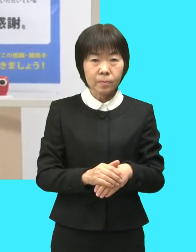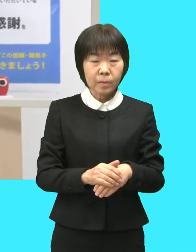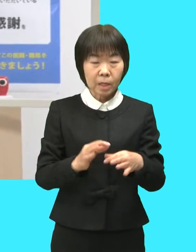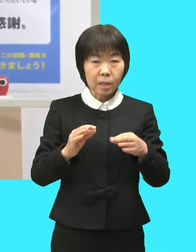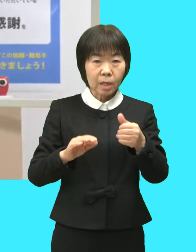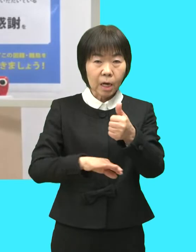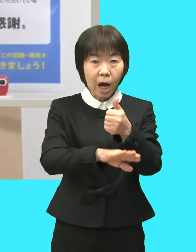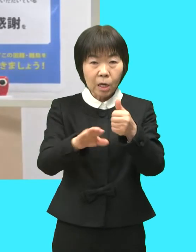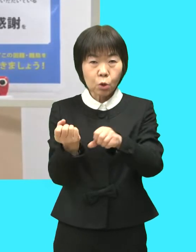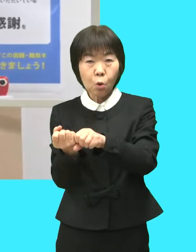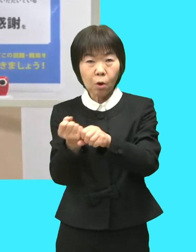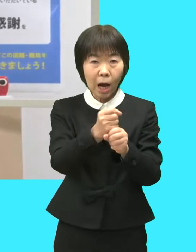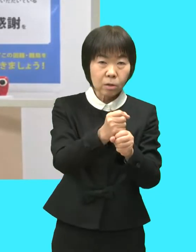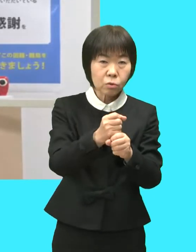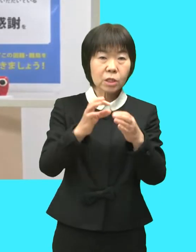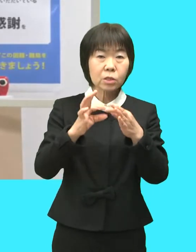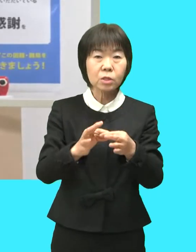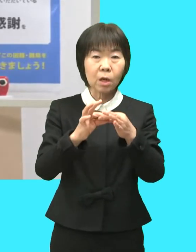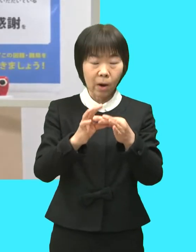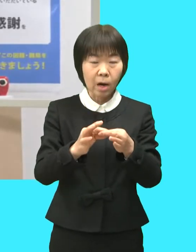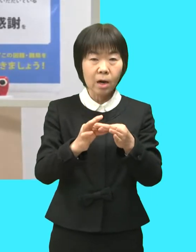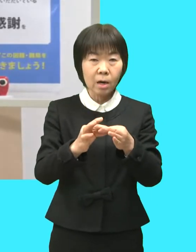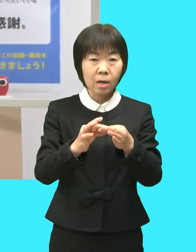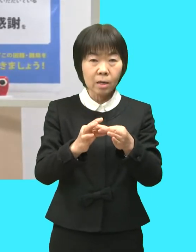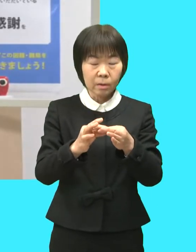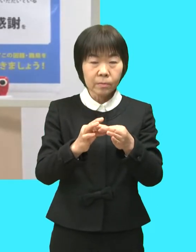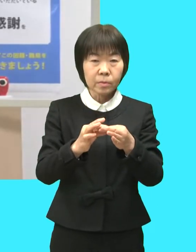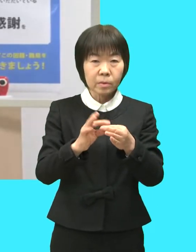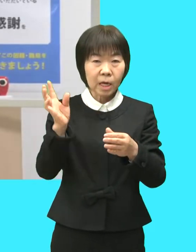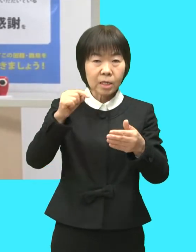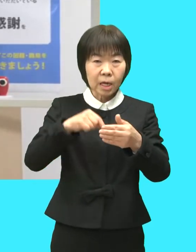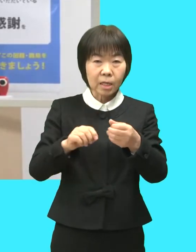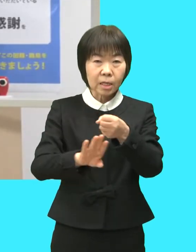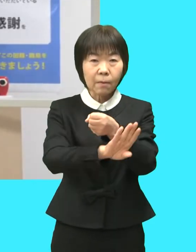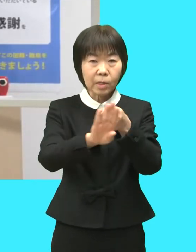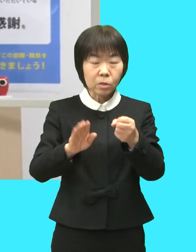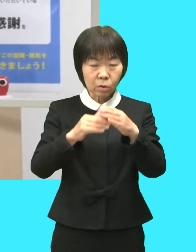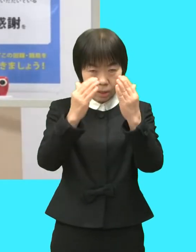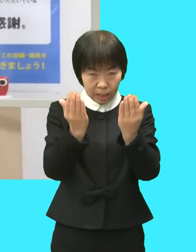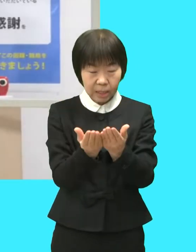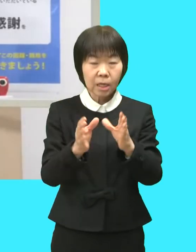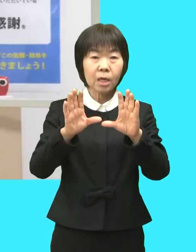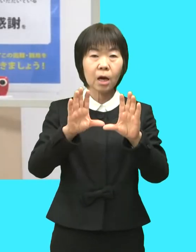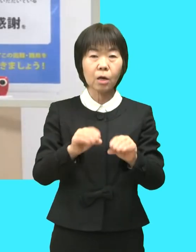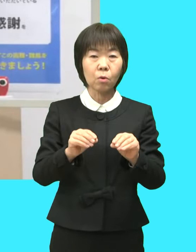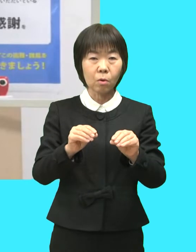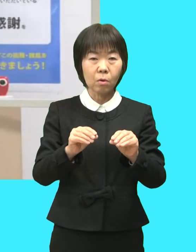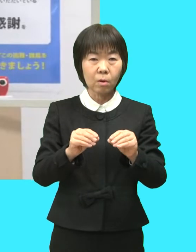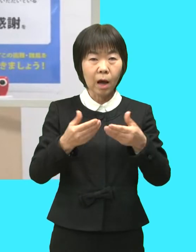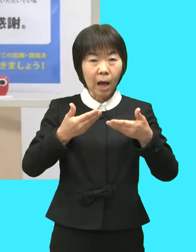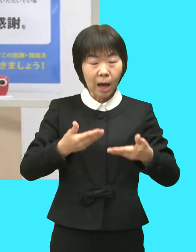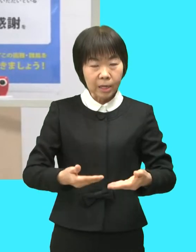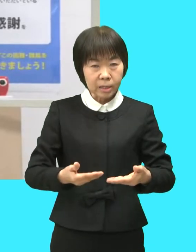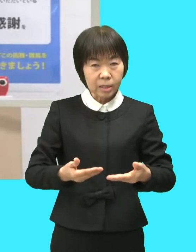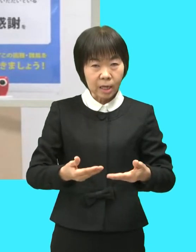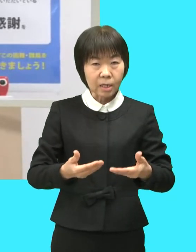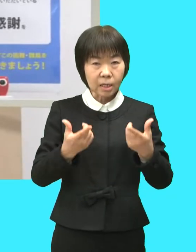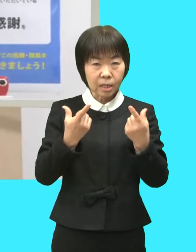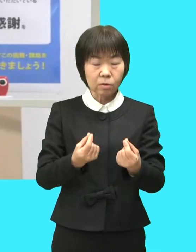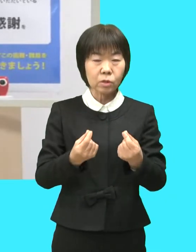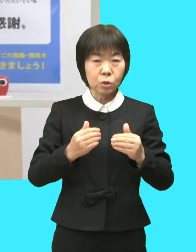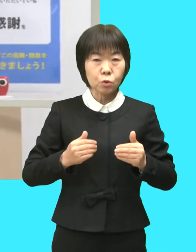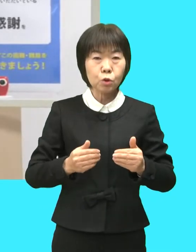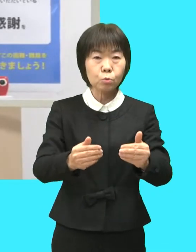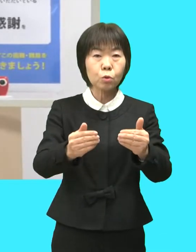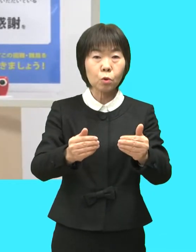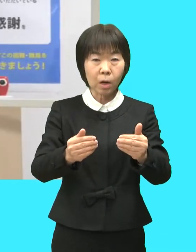環境回復につきましては、県内原発の前期廃炉が安全かつ着実に